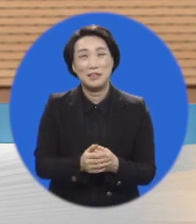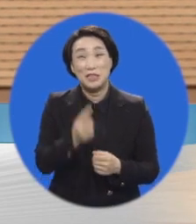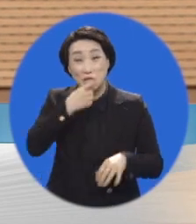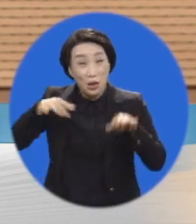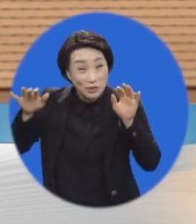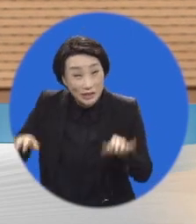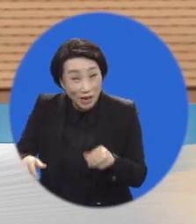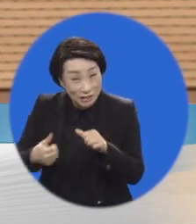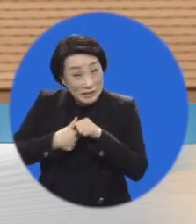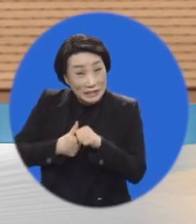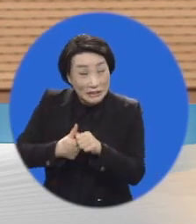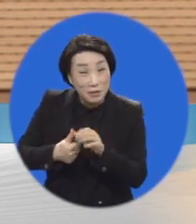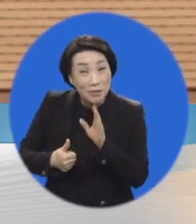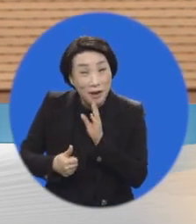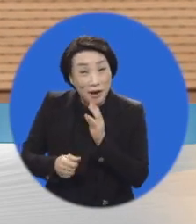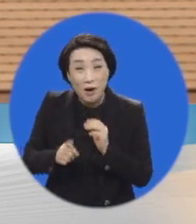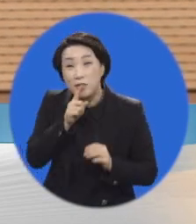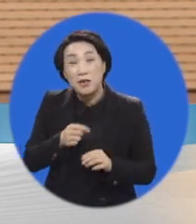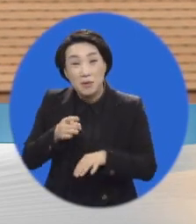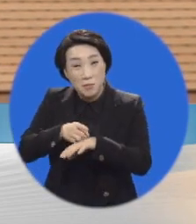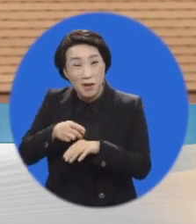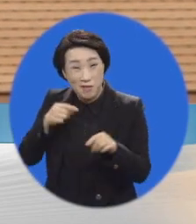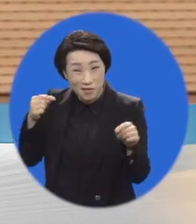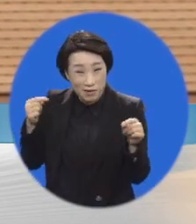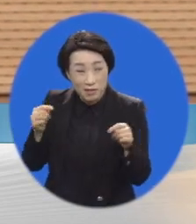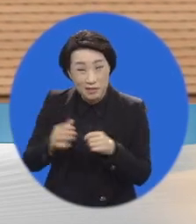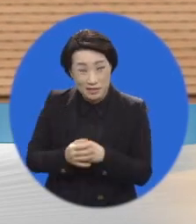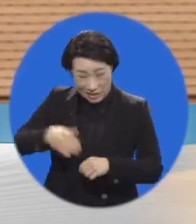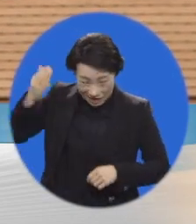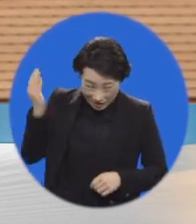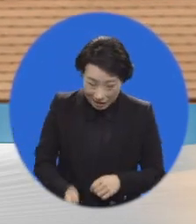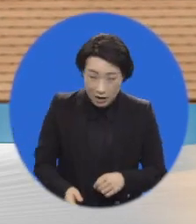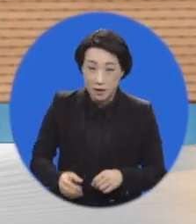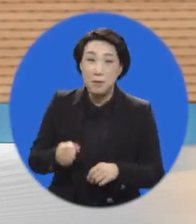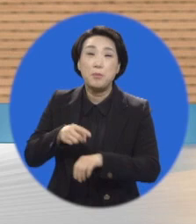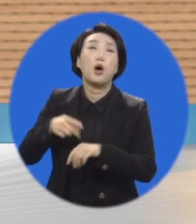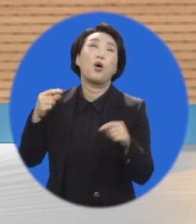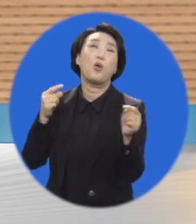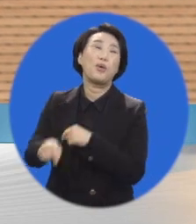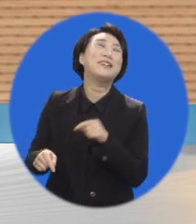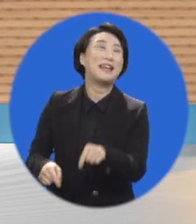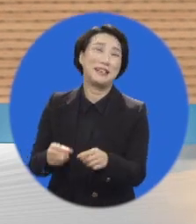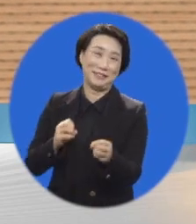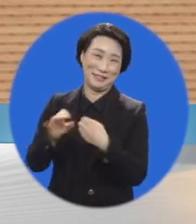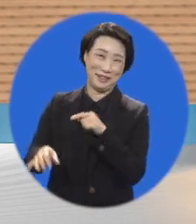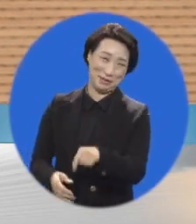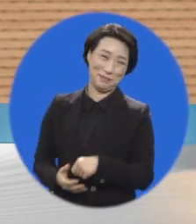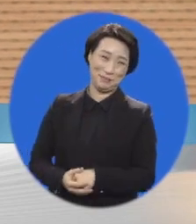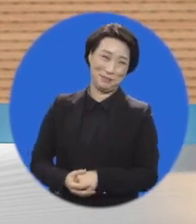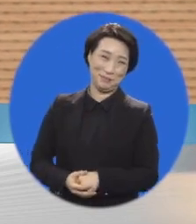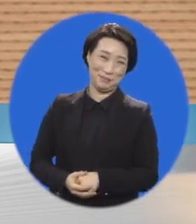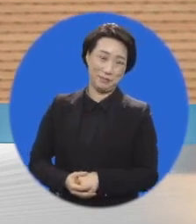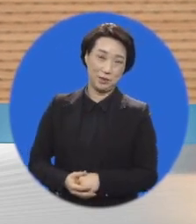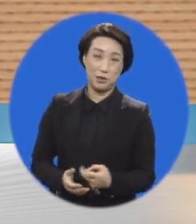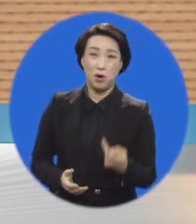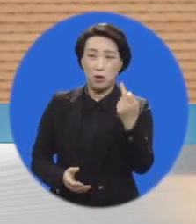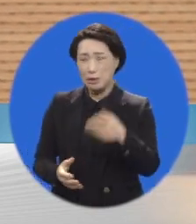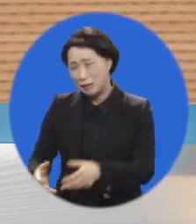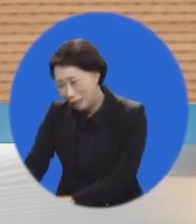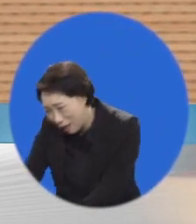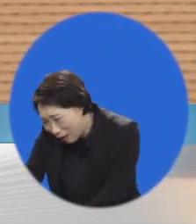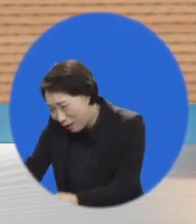천사가 환두뼈를 쳐서 유골된 그것이 응답이야. 그것이. 형이